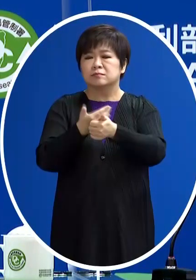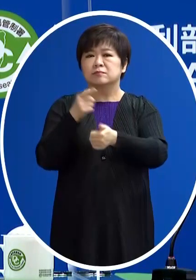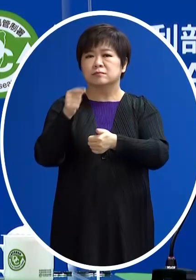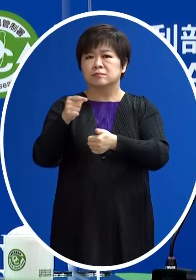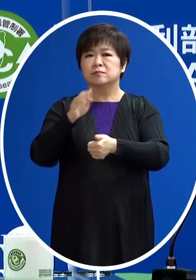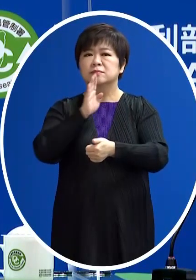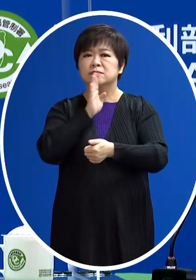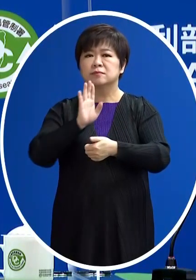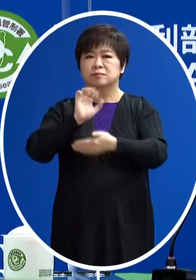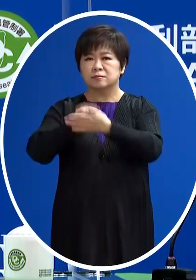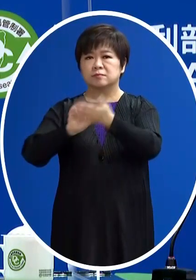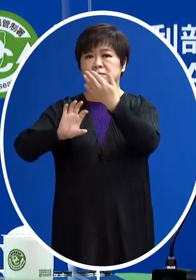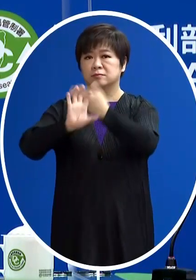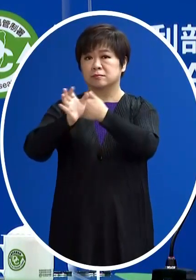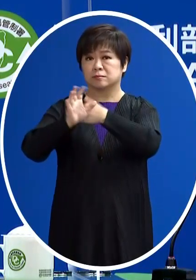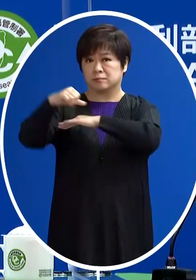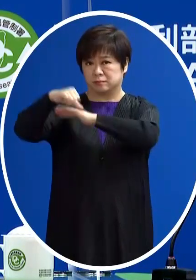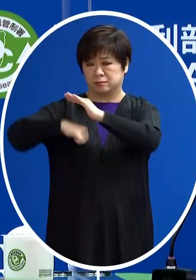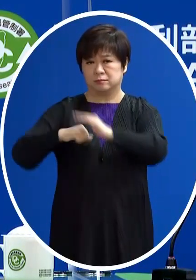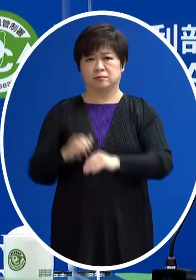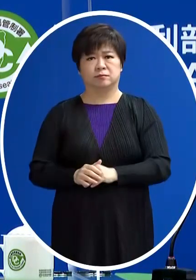那首先还是跟大家报告一下今天的案例。那总共今天大概有本土的案例有8例，那境外移入有65例，那落例裁减有31例，那居家检疫裁减有34例。那在居家检疫裁减的其中有一位2008，我们现在先暂列在境外。